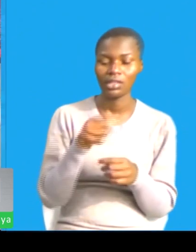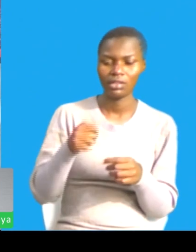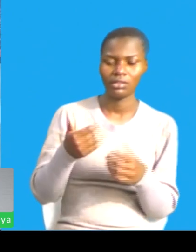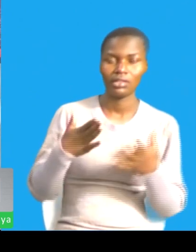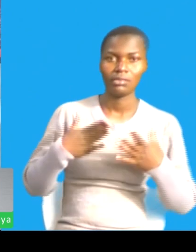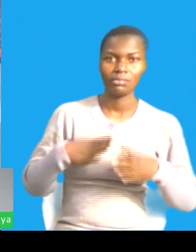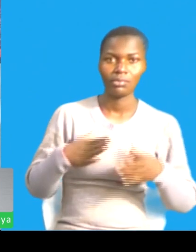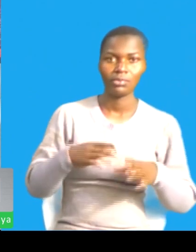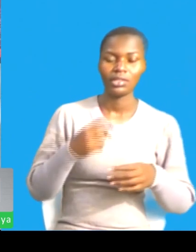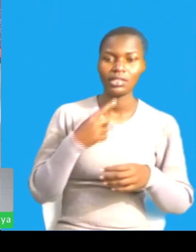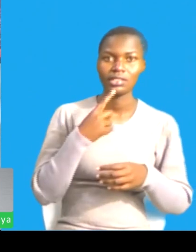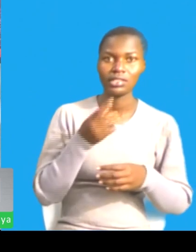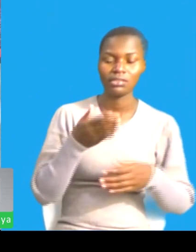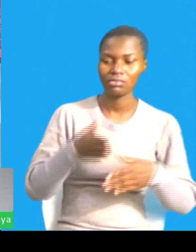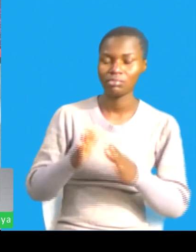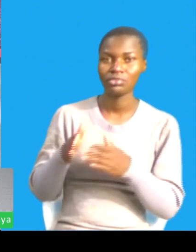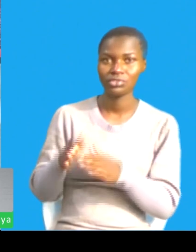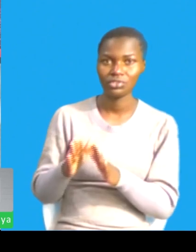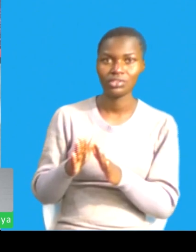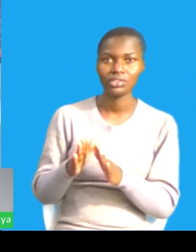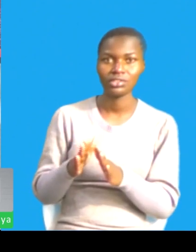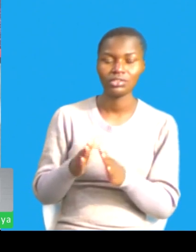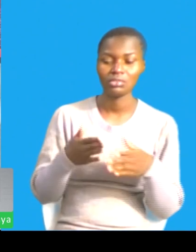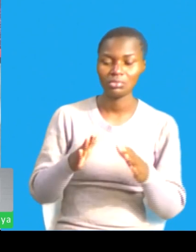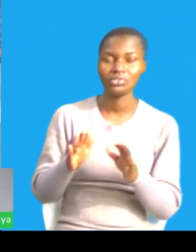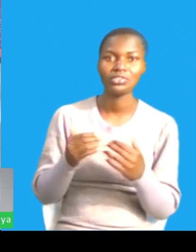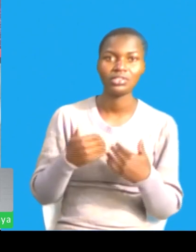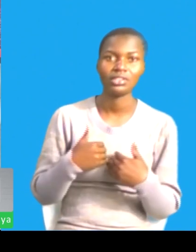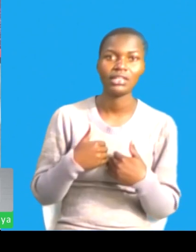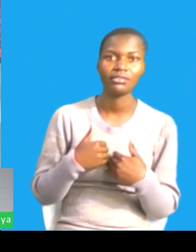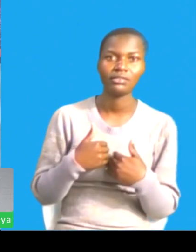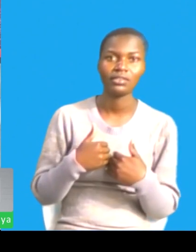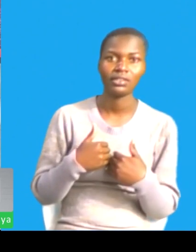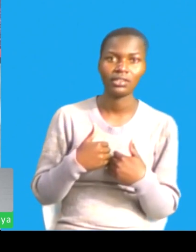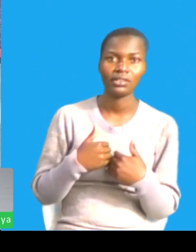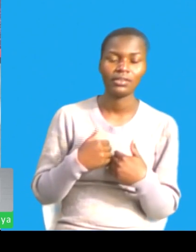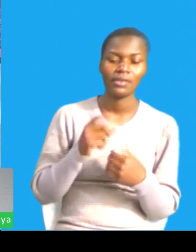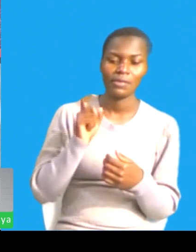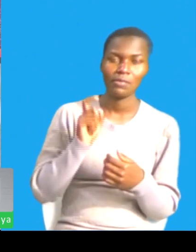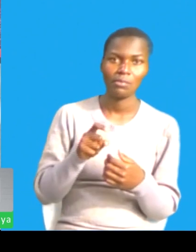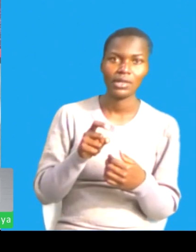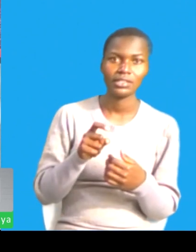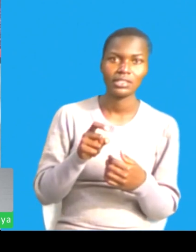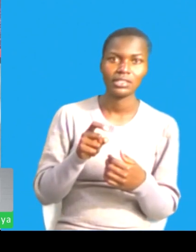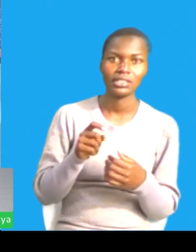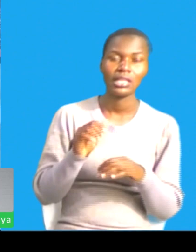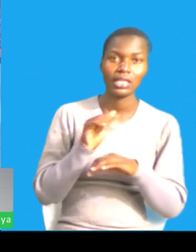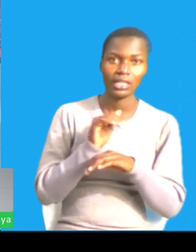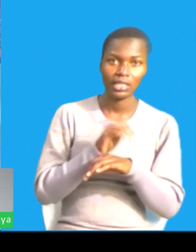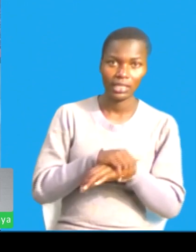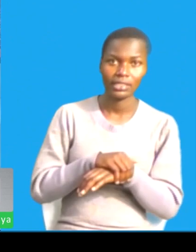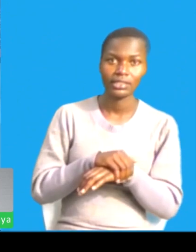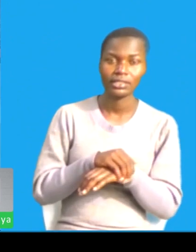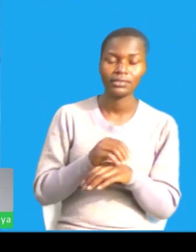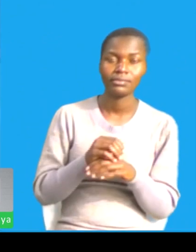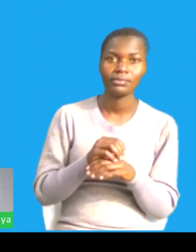ndio, ati wanasema kila Mkenya ni corrupt, ni opportunity ndio hajapata. Yes. Jona, we must reach a point that tunapatiana,